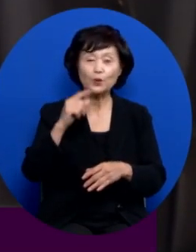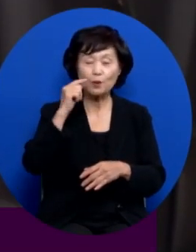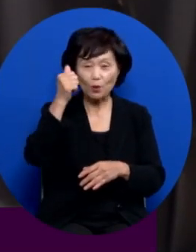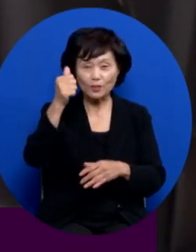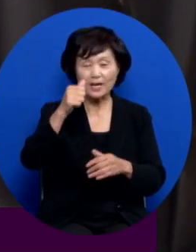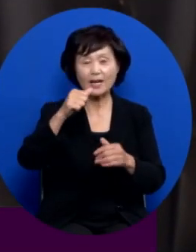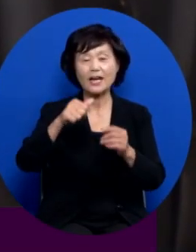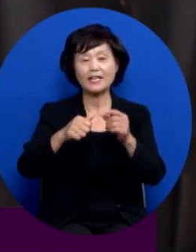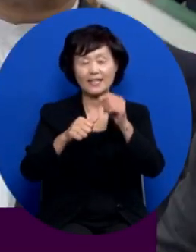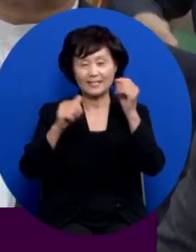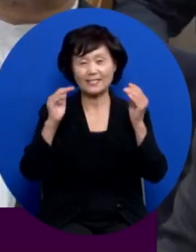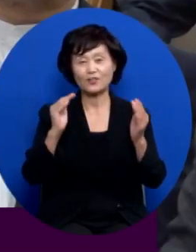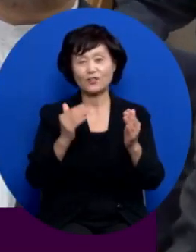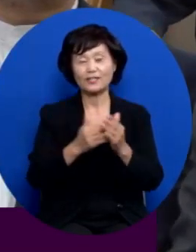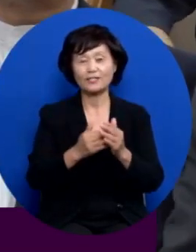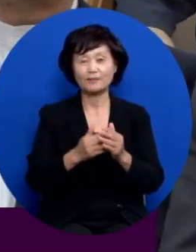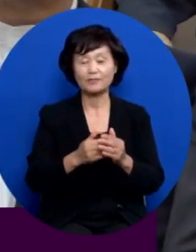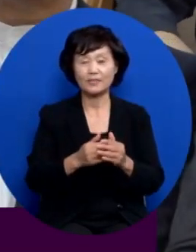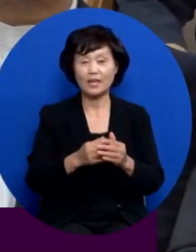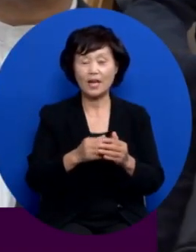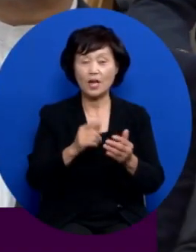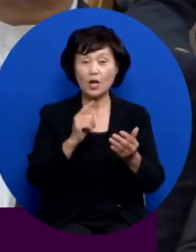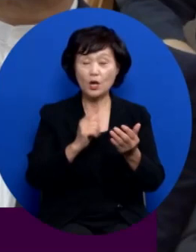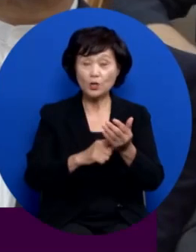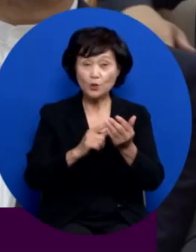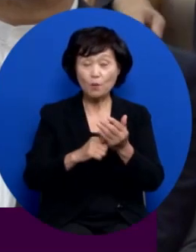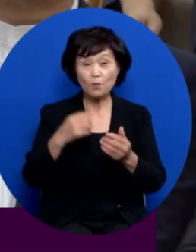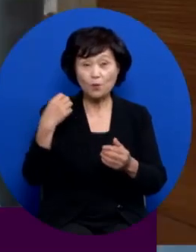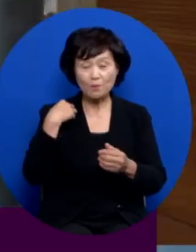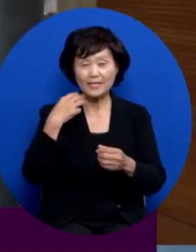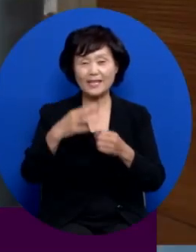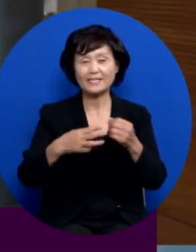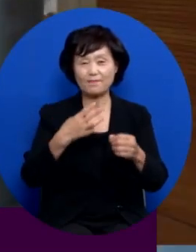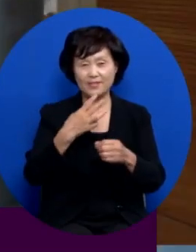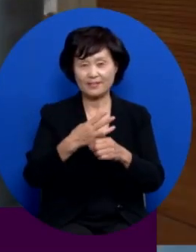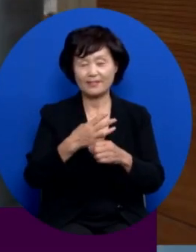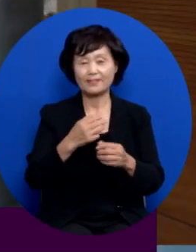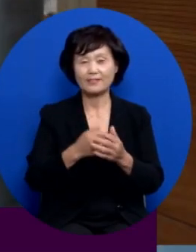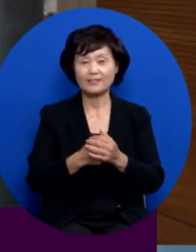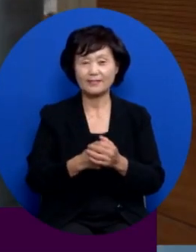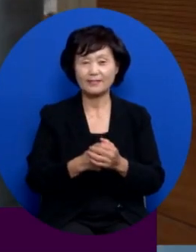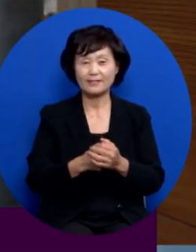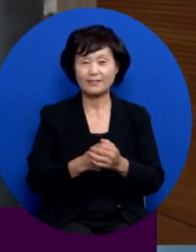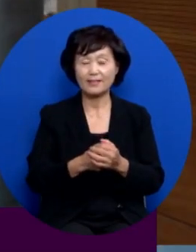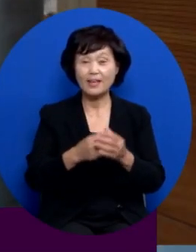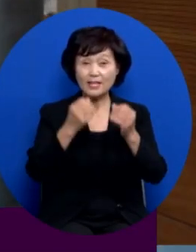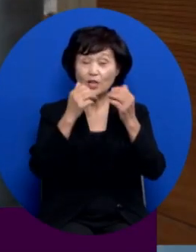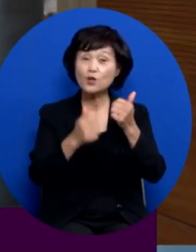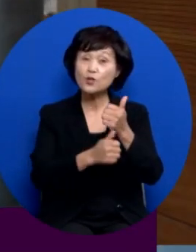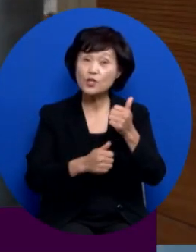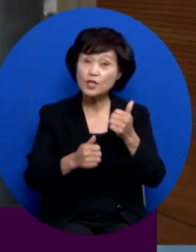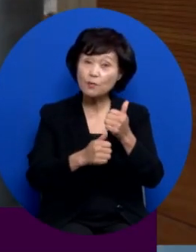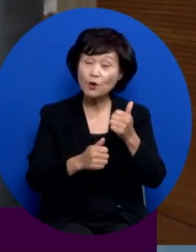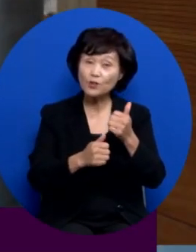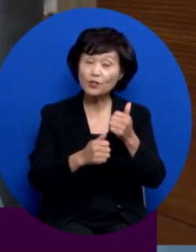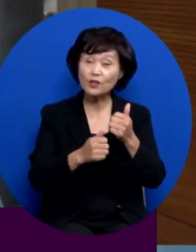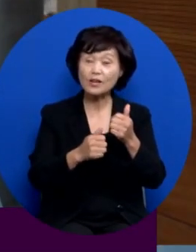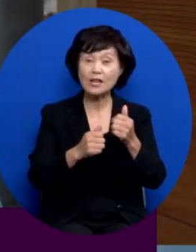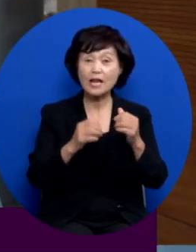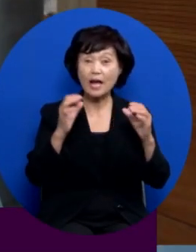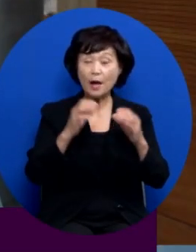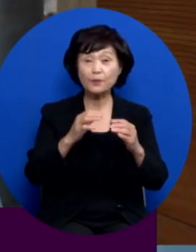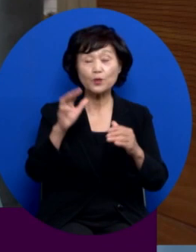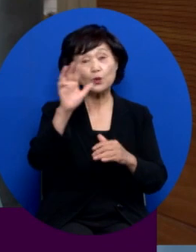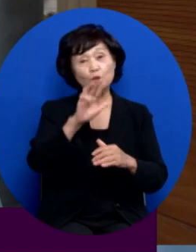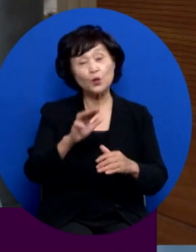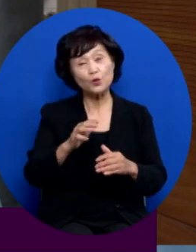제치고 당선됐습니다. 총무 임기는 3년입니다. 네, 그러면 새로운 임원진을 구성한 예장 합동총회는